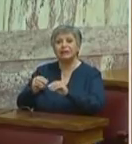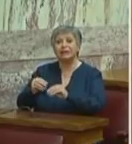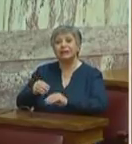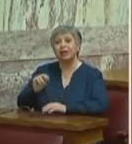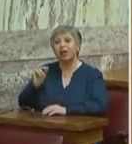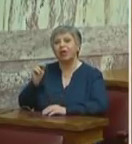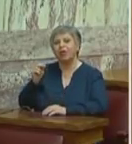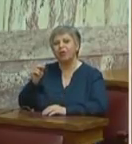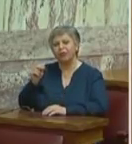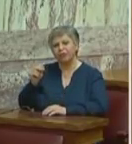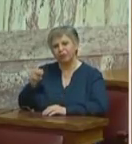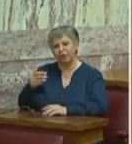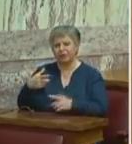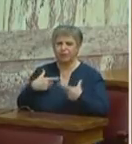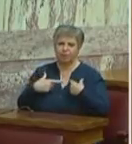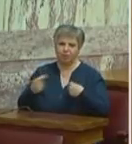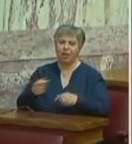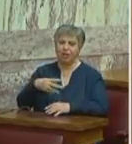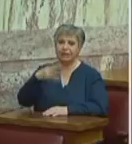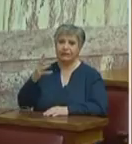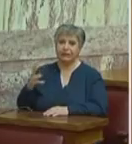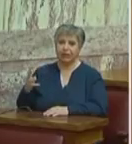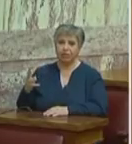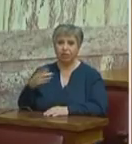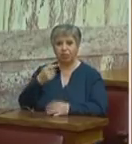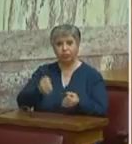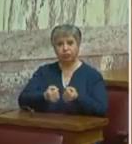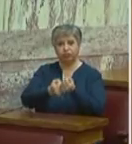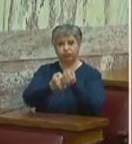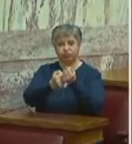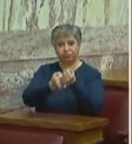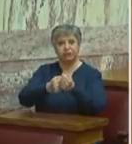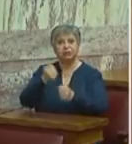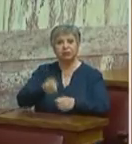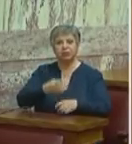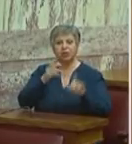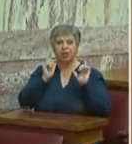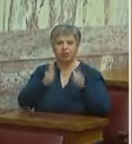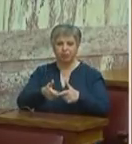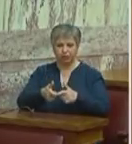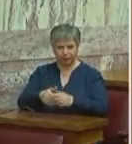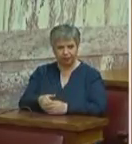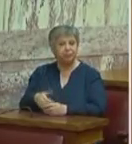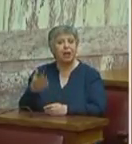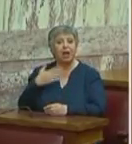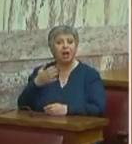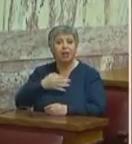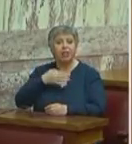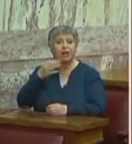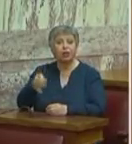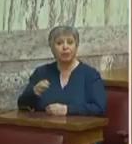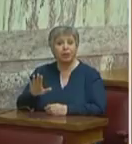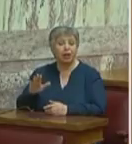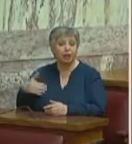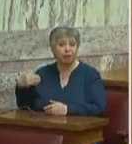όμως ότι αυτά που έχουμε δει προφανώς δεν είναι τίποτα μπροστά σε αυτά τα οποία αναμένεται